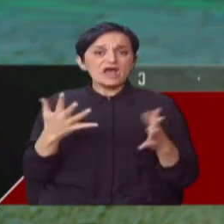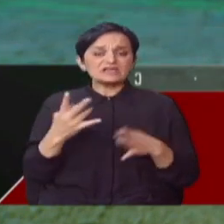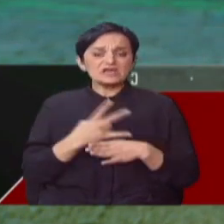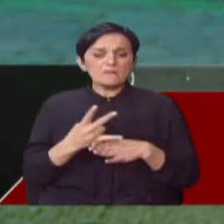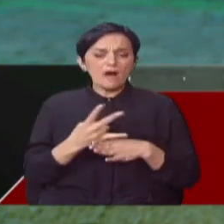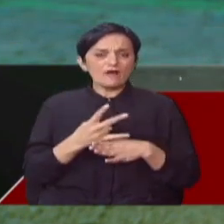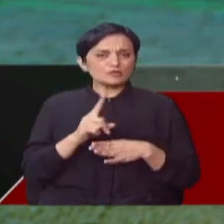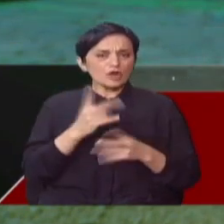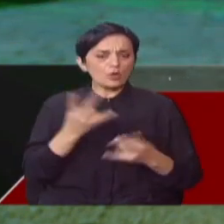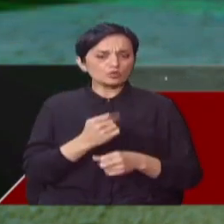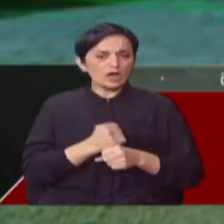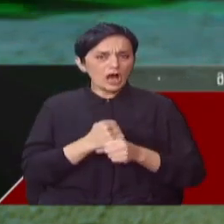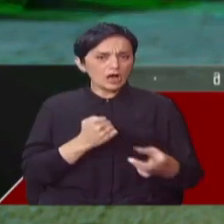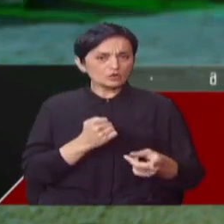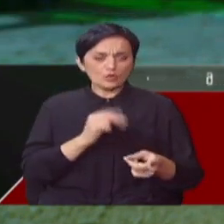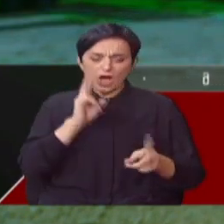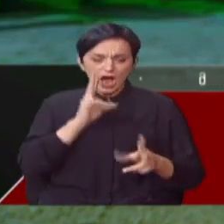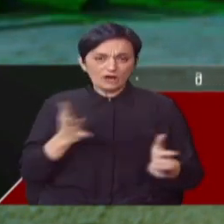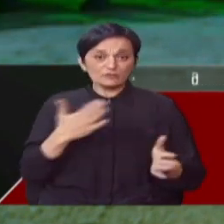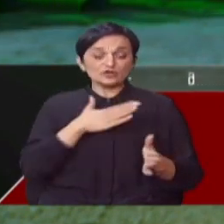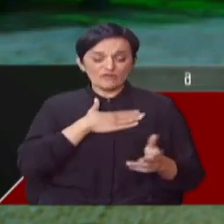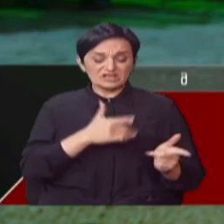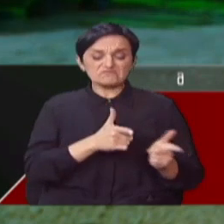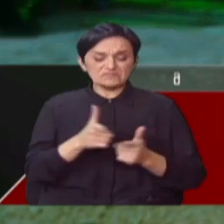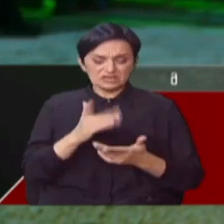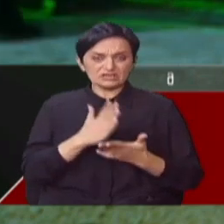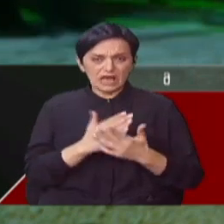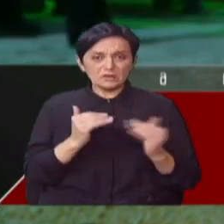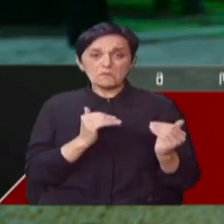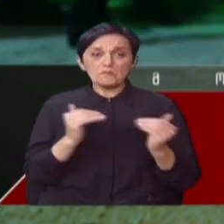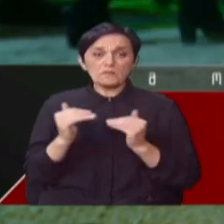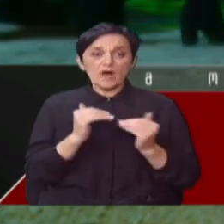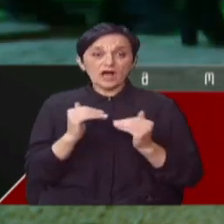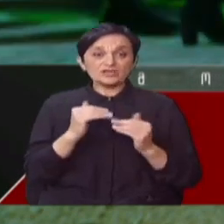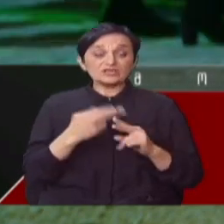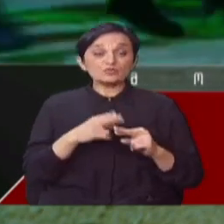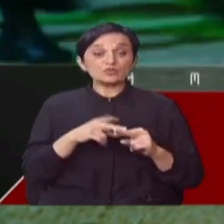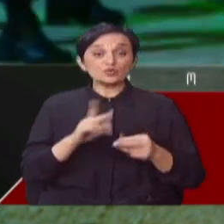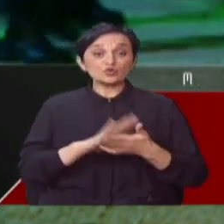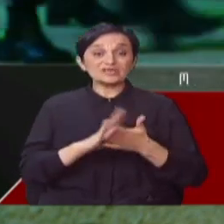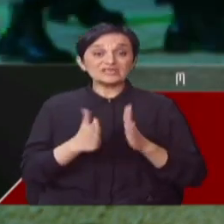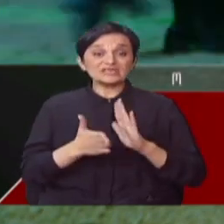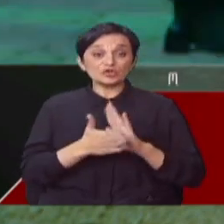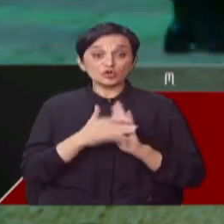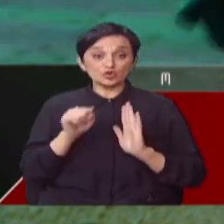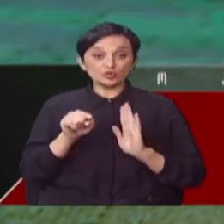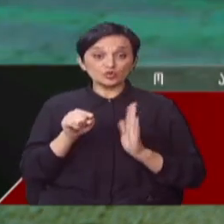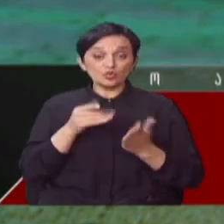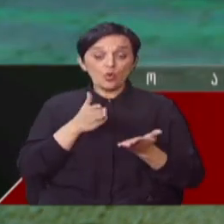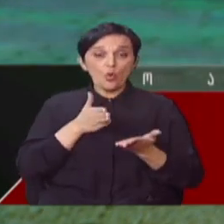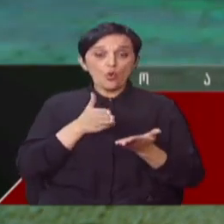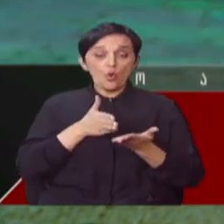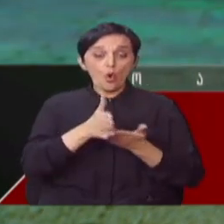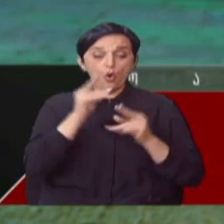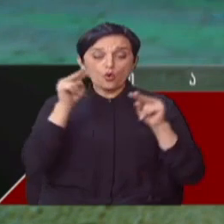un magram. Ce nim zaobaris, rom maximal urat, es situația orientirebuli,